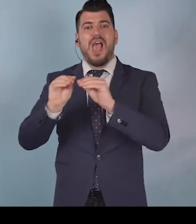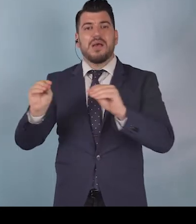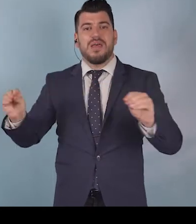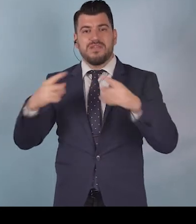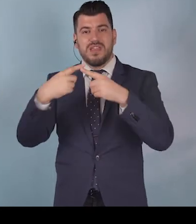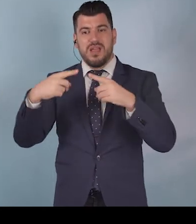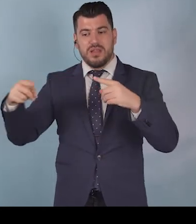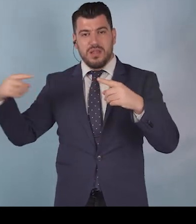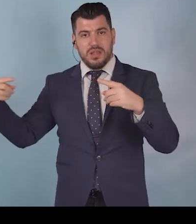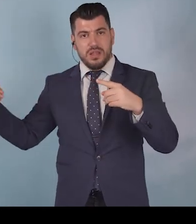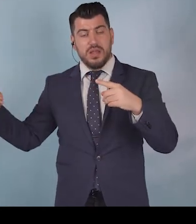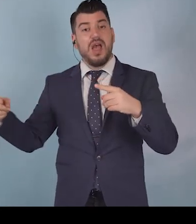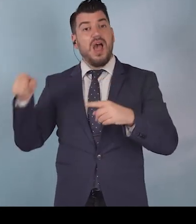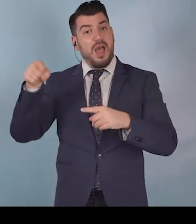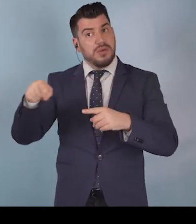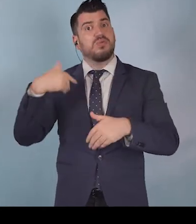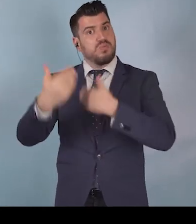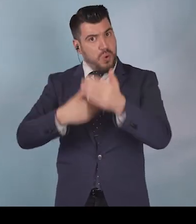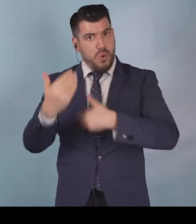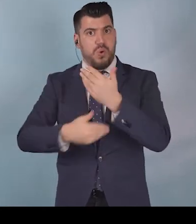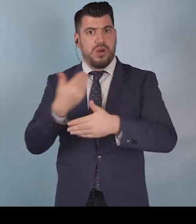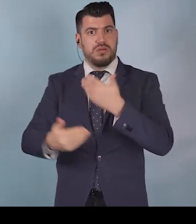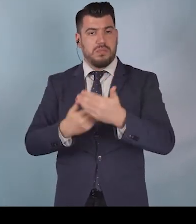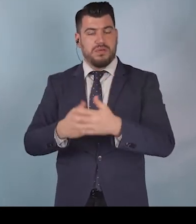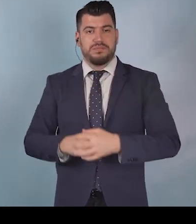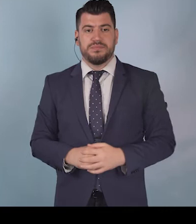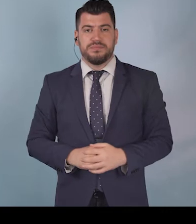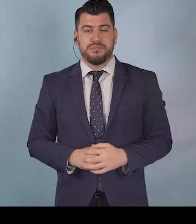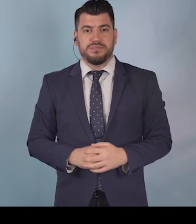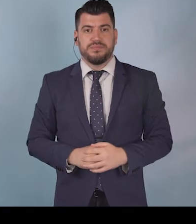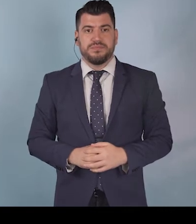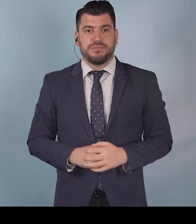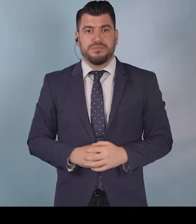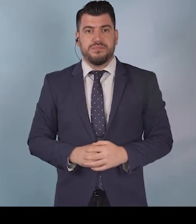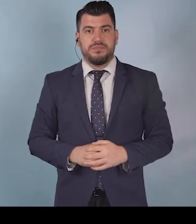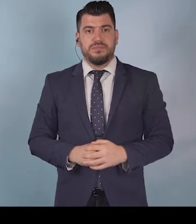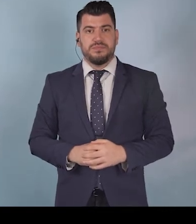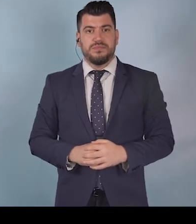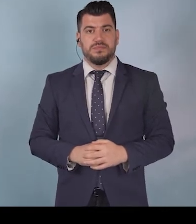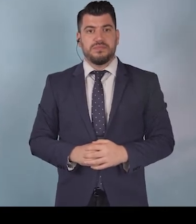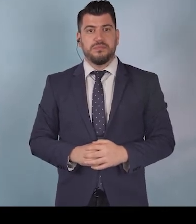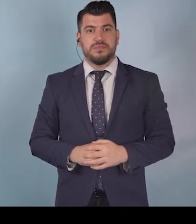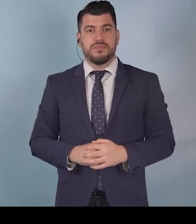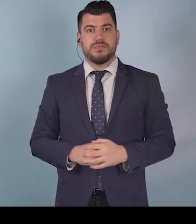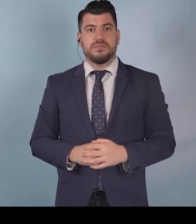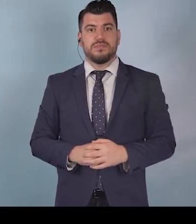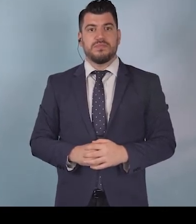ήδη προχωρήσει και είναι και μέσα και στο κομμάτι της Επιτροπής Πισαρίδη